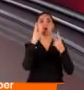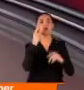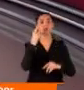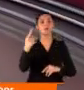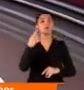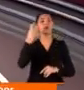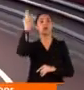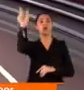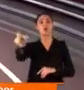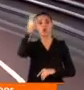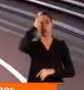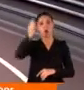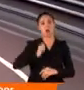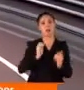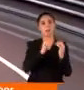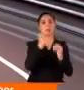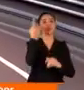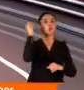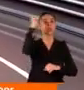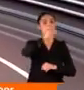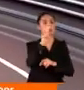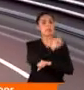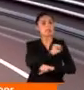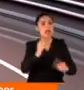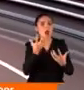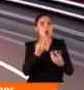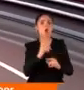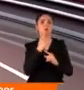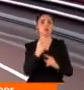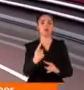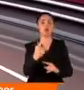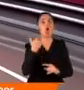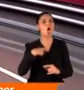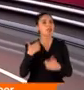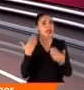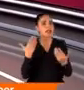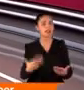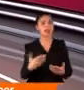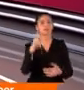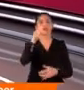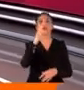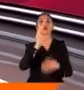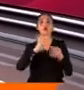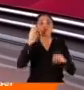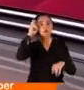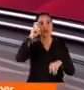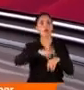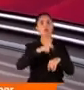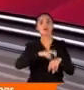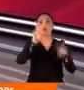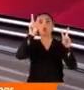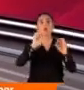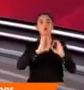sıra Erdoğan Türk Askeri Birliği'nin dünkü saldırıda herhangi bir yara almadığını söyledi üzerine basa basa ki sürdüğünü de hatırlatalım. Manşetimiz